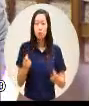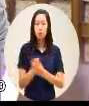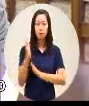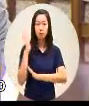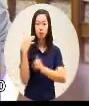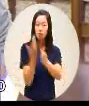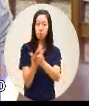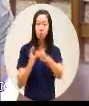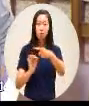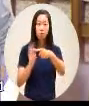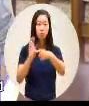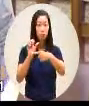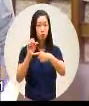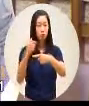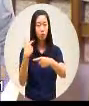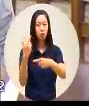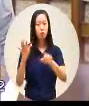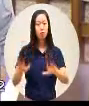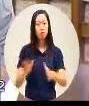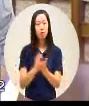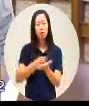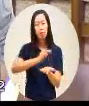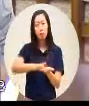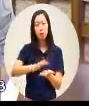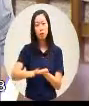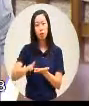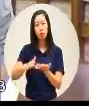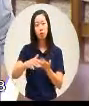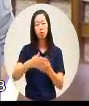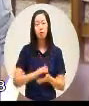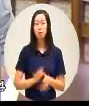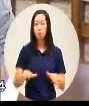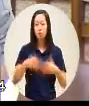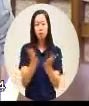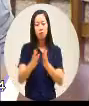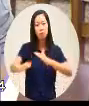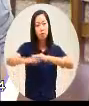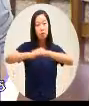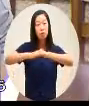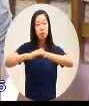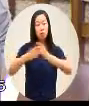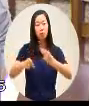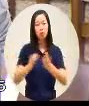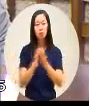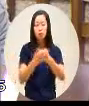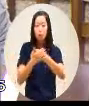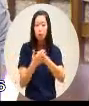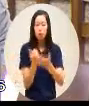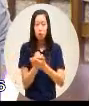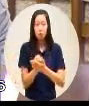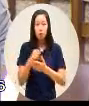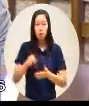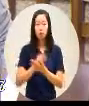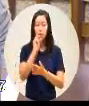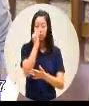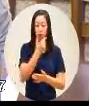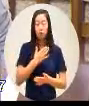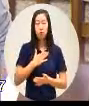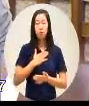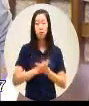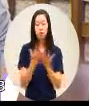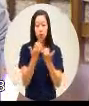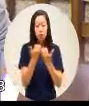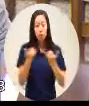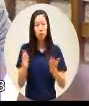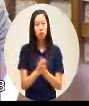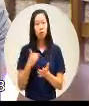他 35%， 我们都把它去掉了，然后起头是平等。那我们这个保障，我们讲的特种生就没有任何的保障，